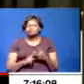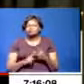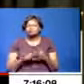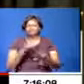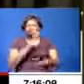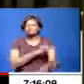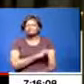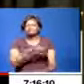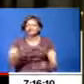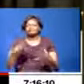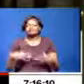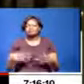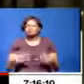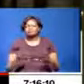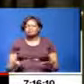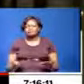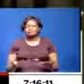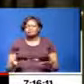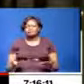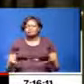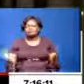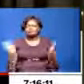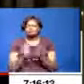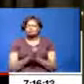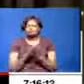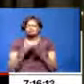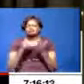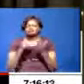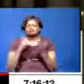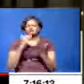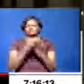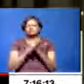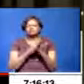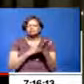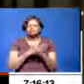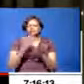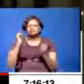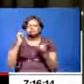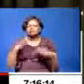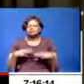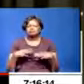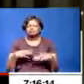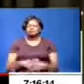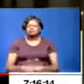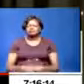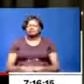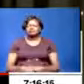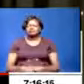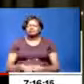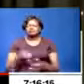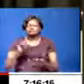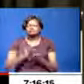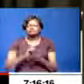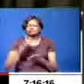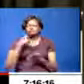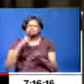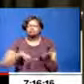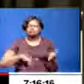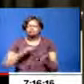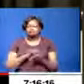ya mwananchi na progress ya kila Mkenya. Na ndio sababu